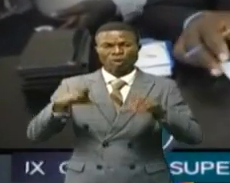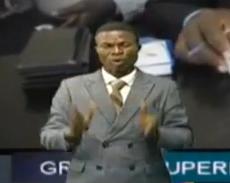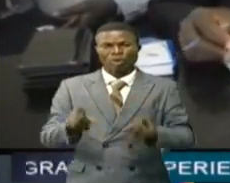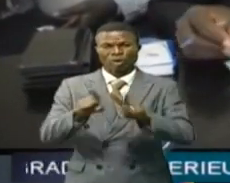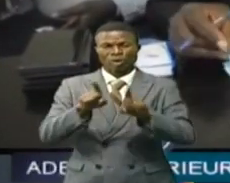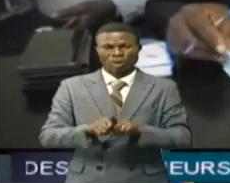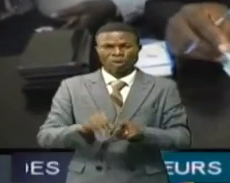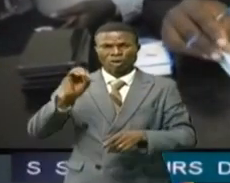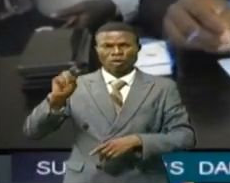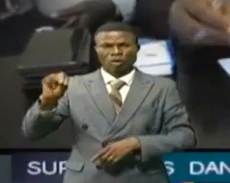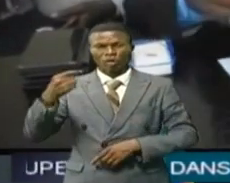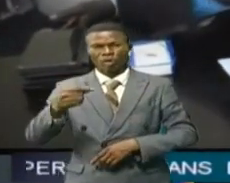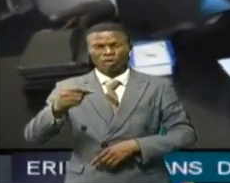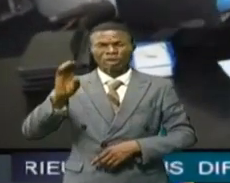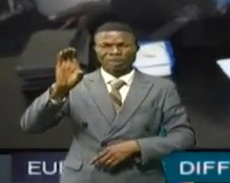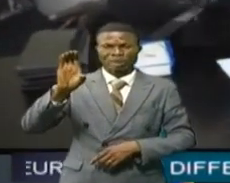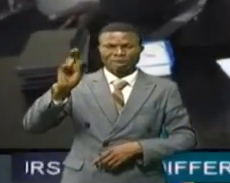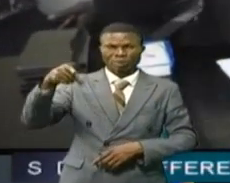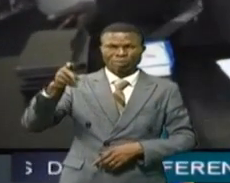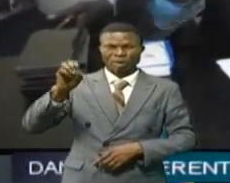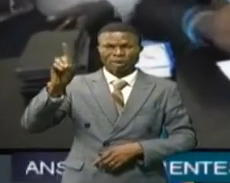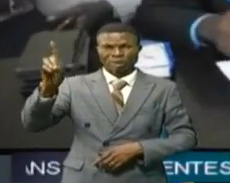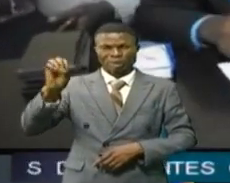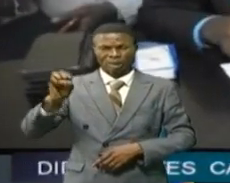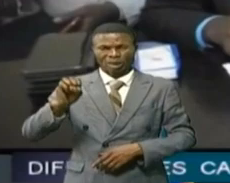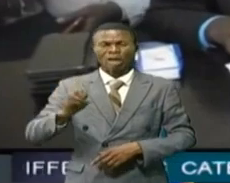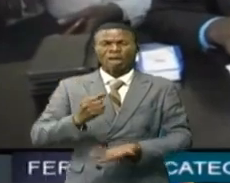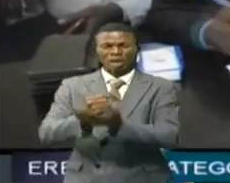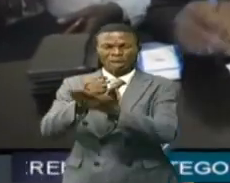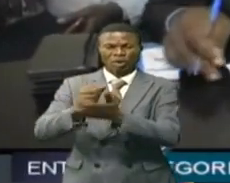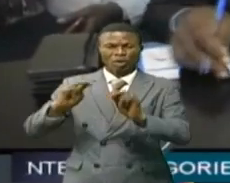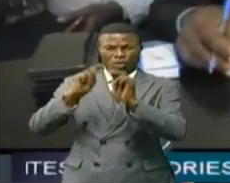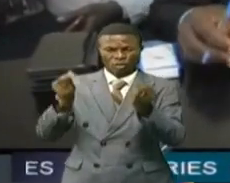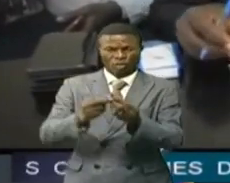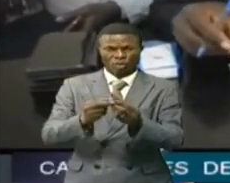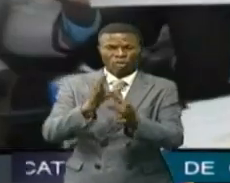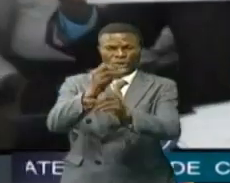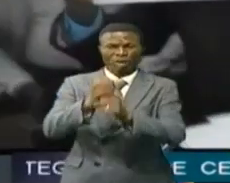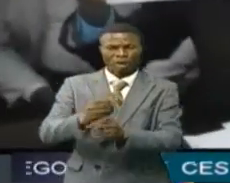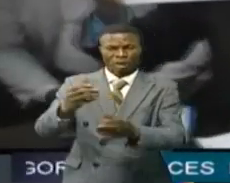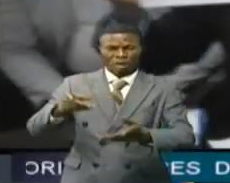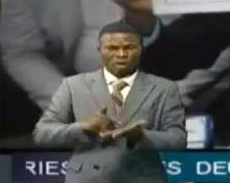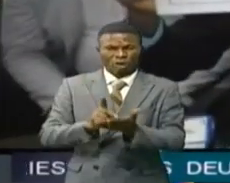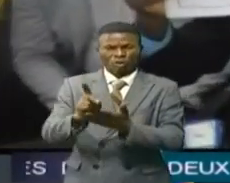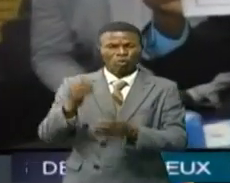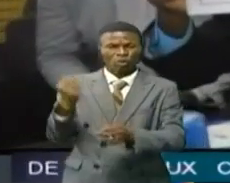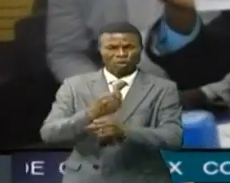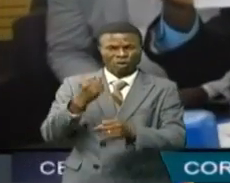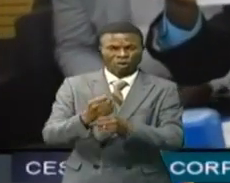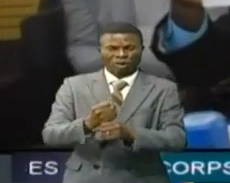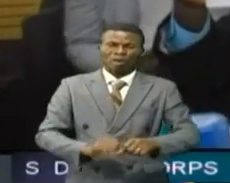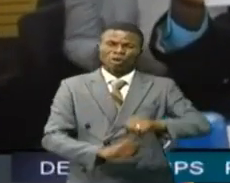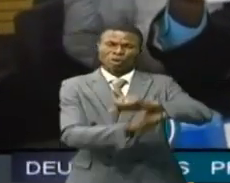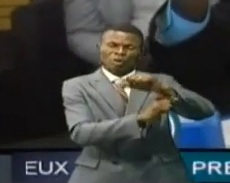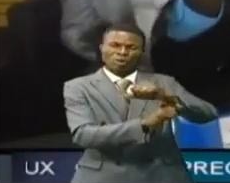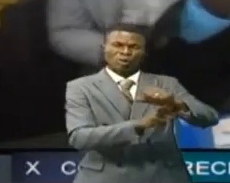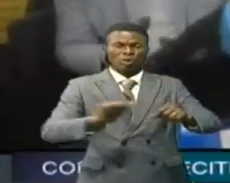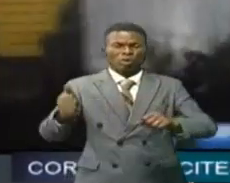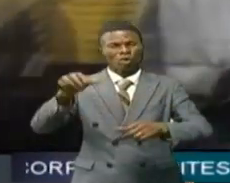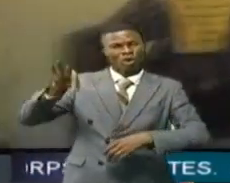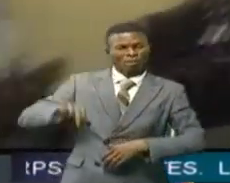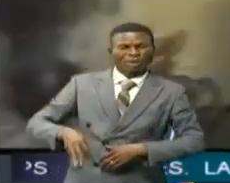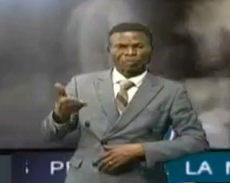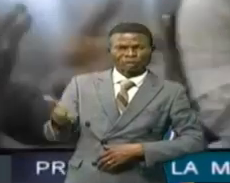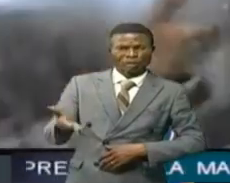l'ONG CPDS, qui doit permettre à cette organisation de jouir des droits de fonctionnement accompagnés de certains